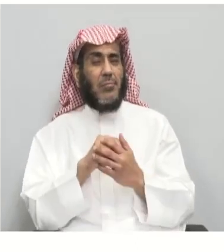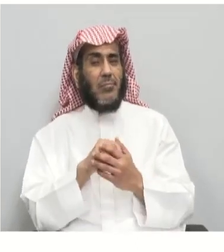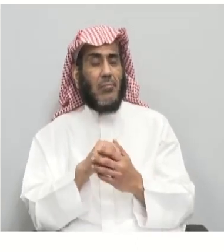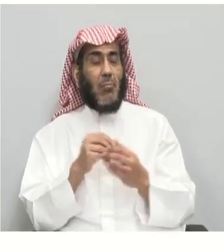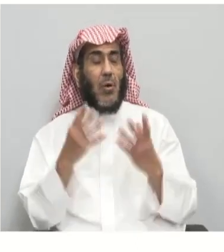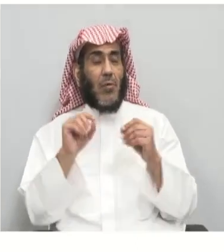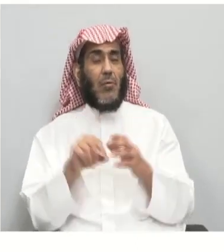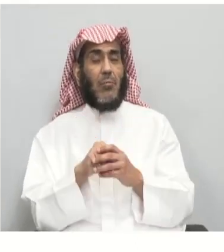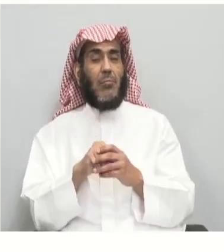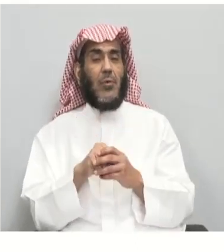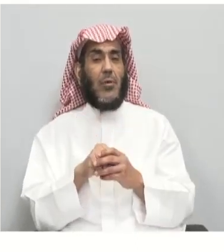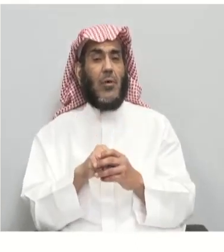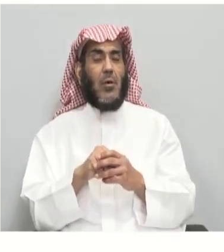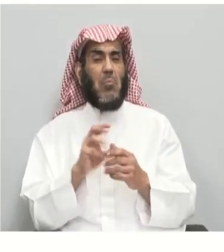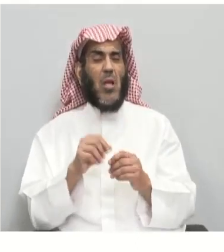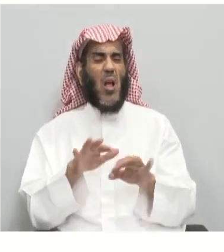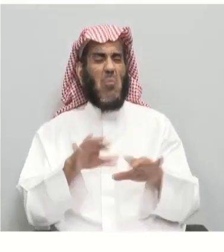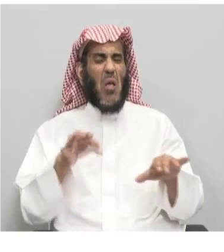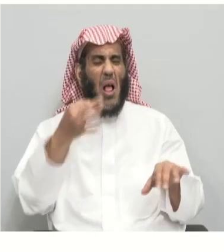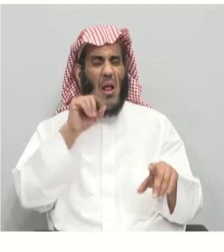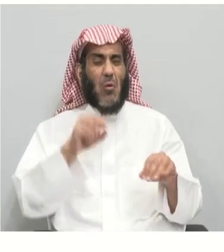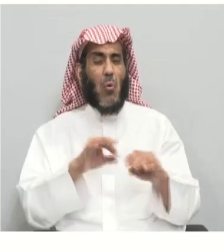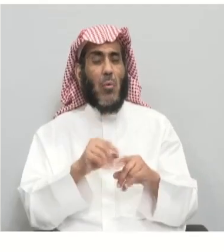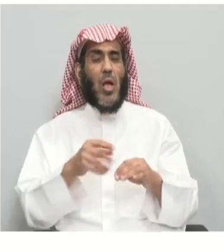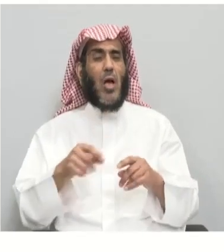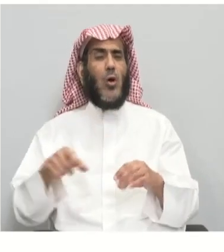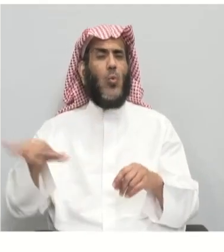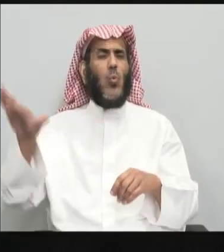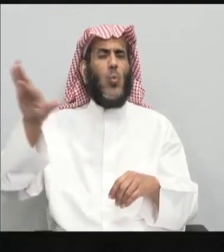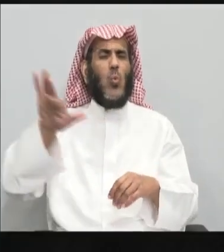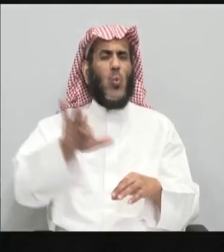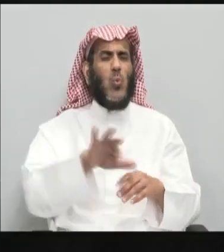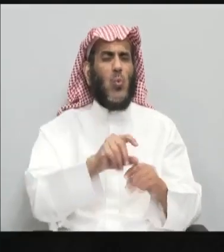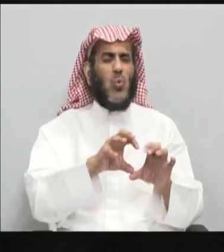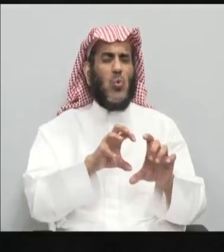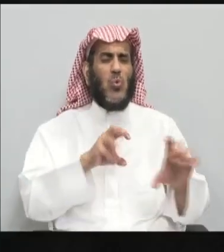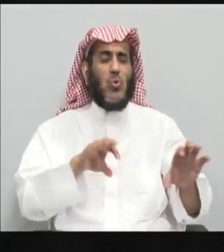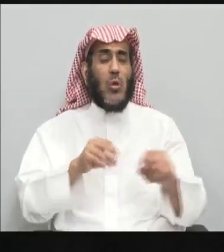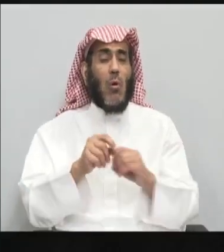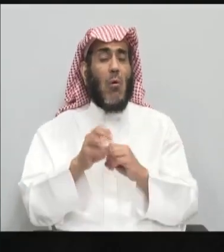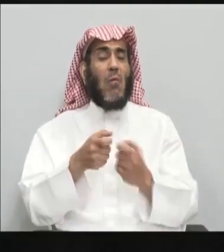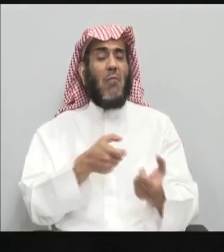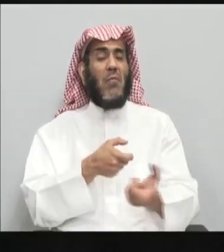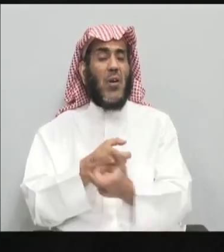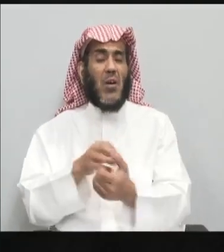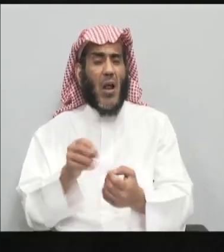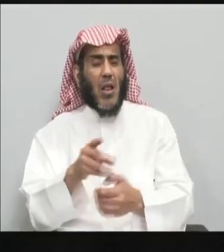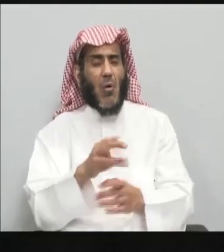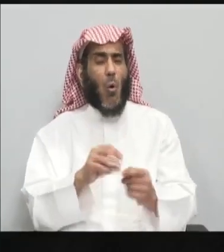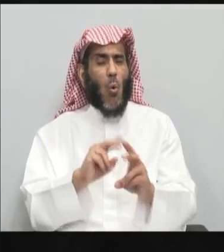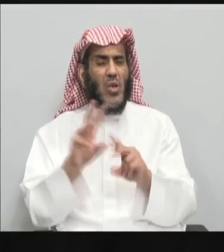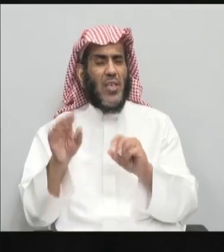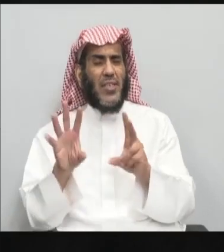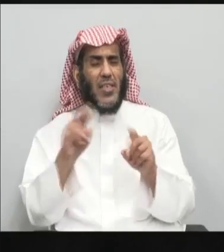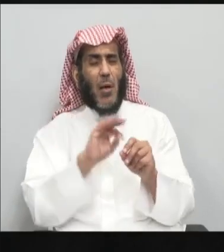بارك الله فيكم مياه البحار ومياه السيول وتستخدم في الري ايضا تعرفنا على اوجه